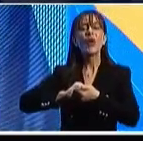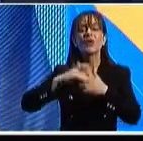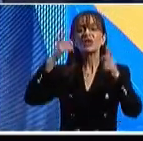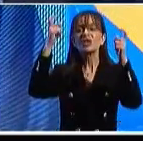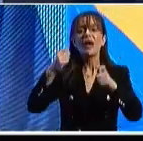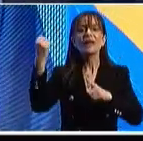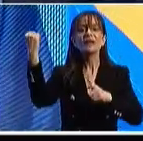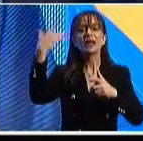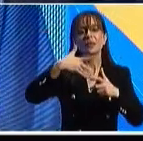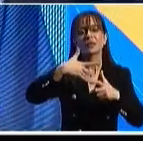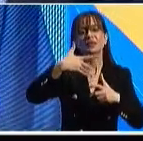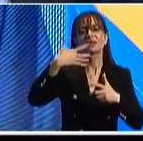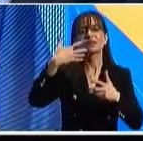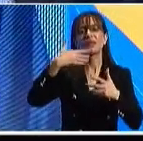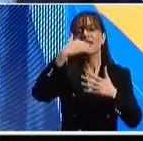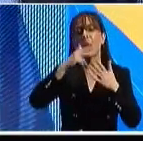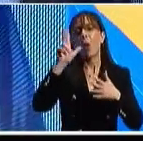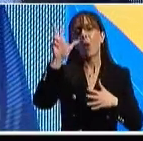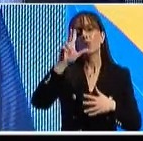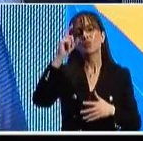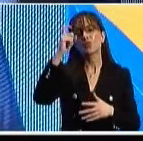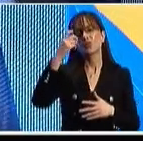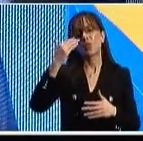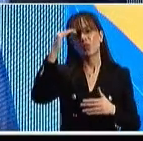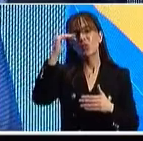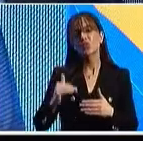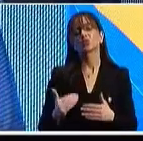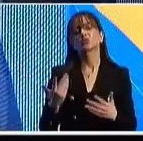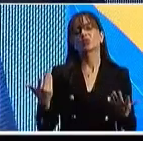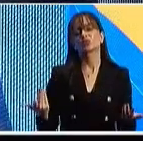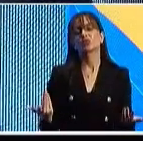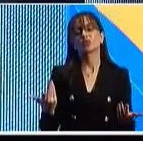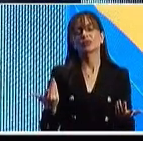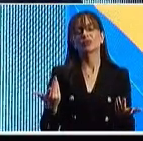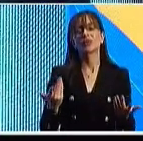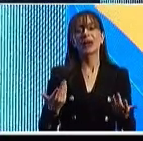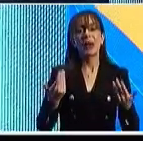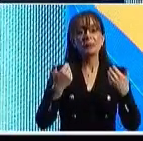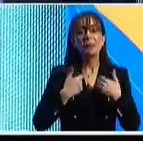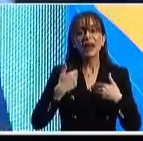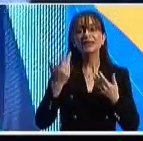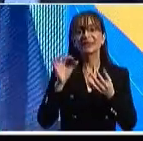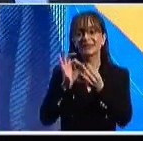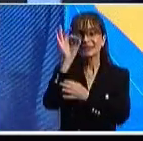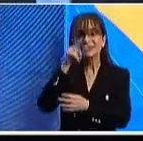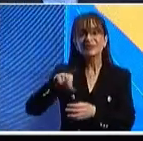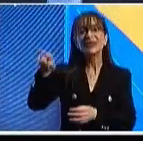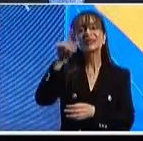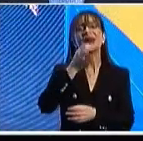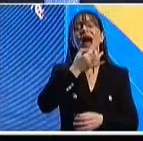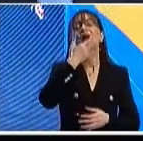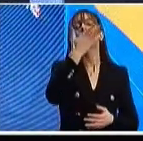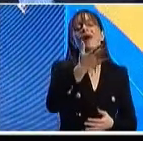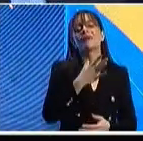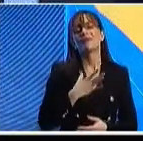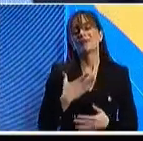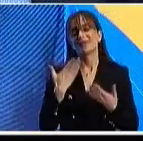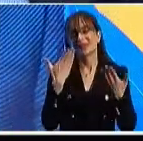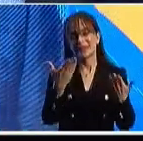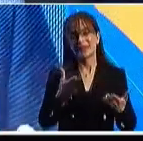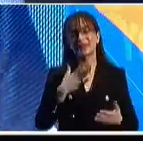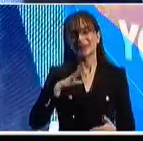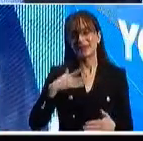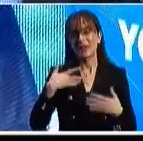sıradayız. Yani sonlara doğru bir yerimiz var. Ben vatandaşımıza buradan bir müjde daha vermek istiyorum.